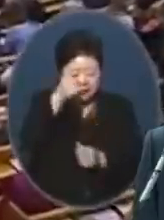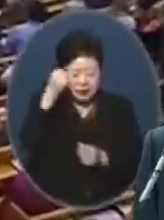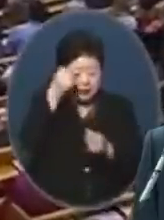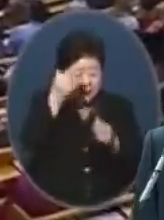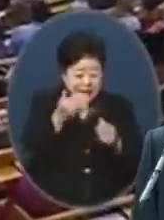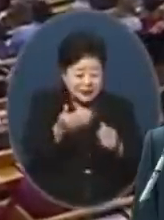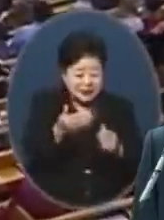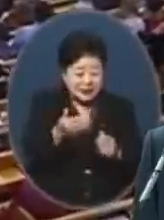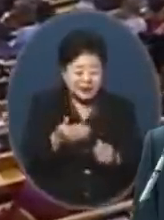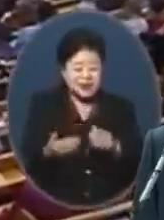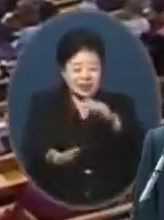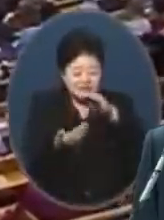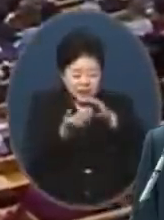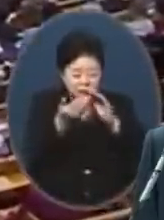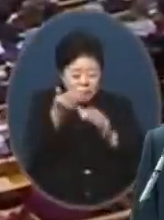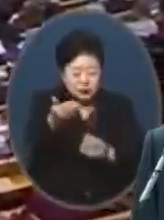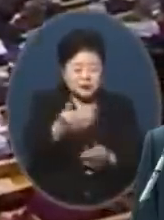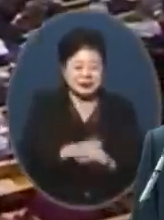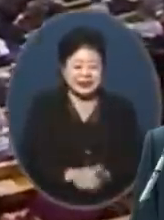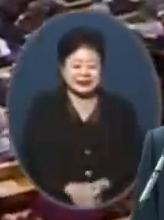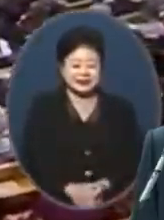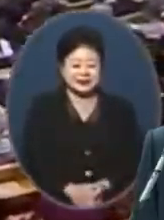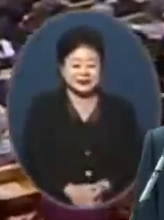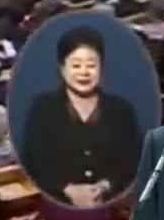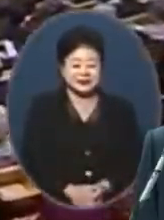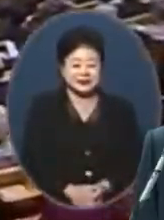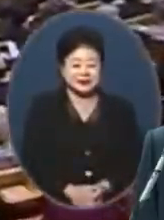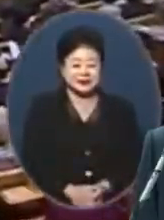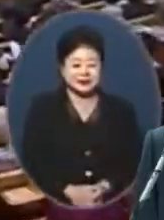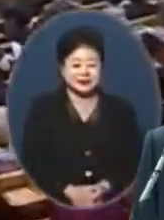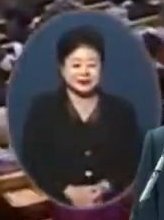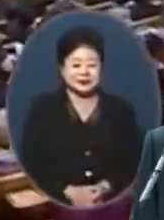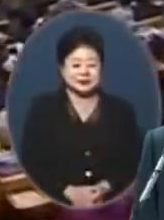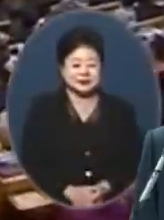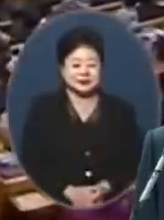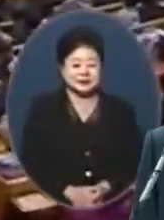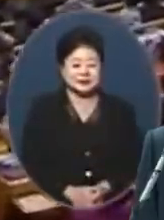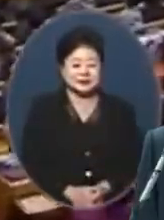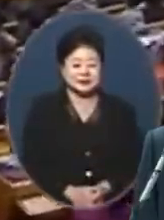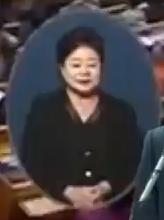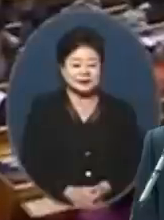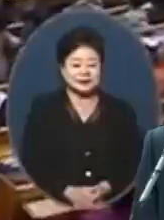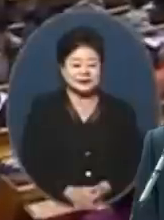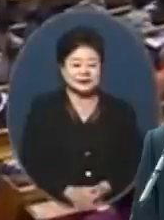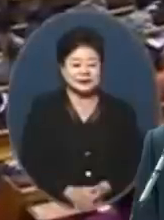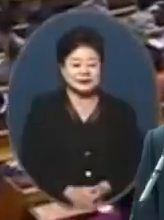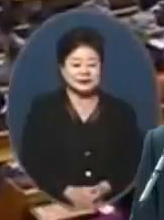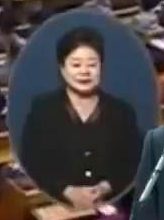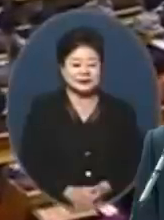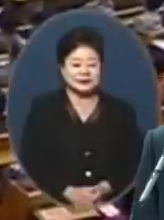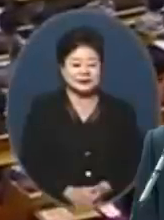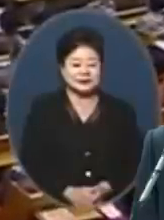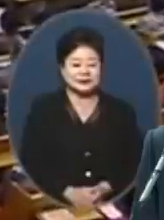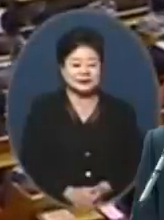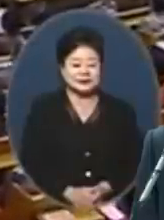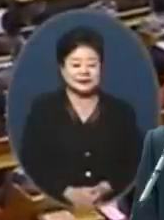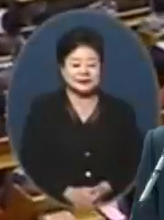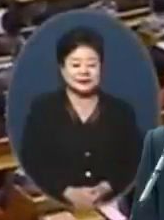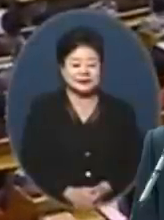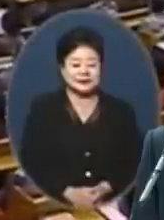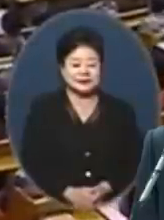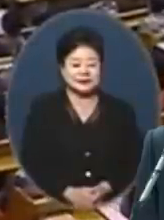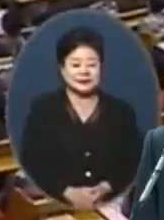성령께서 이루어 주시는 것입니다. So as you look at the cross and you endure until the end,